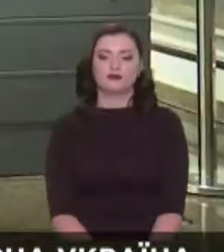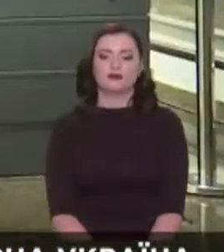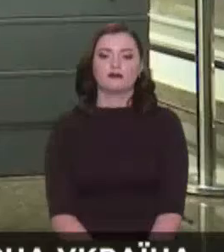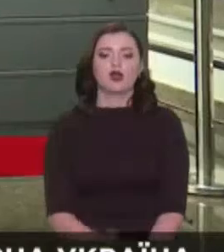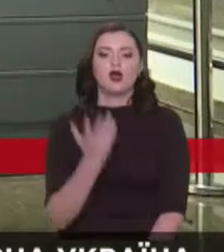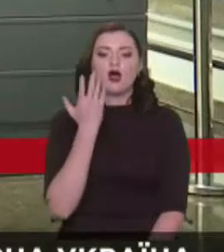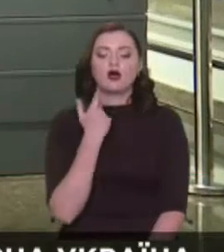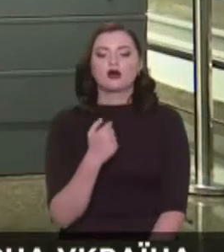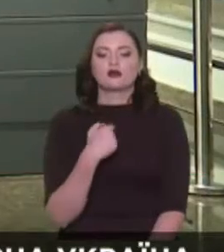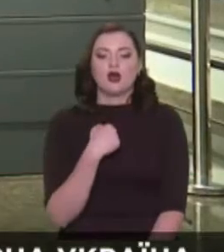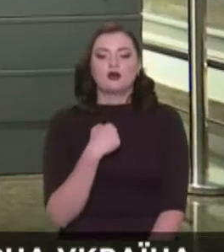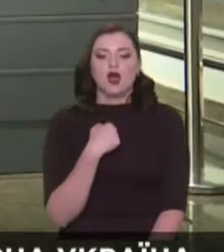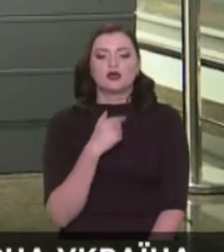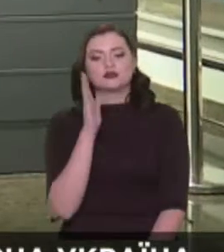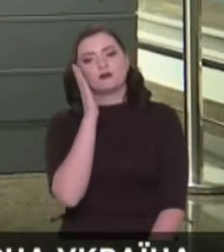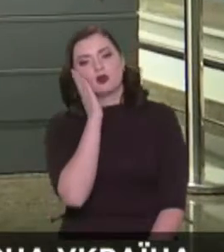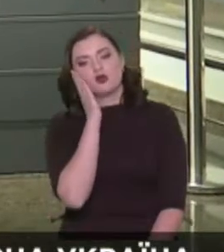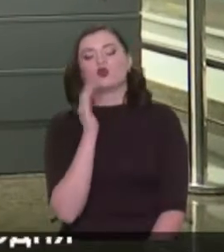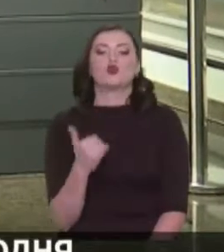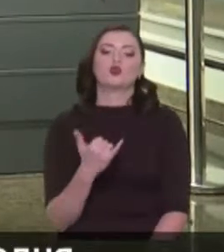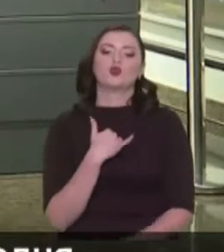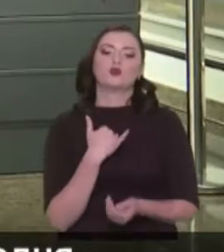Коли я сплю,